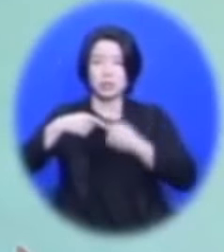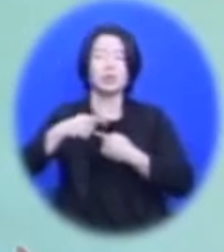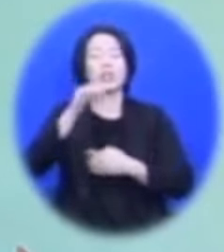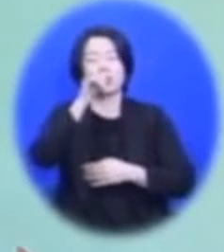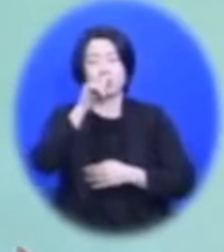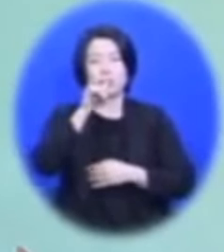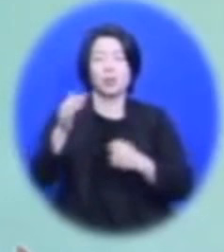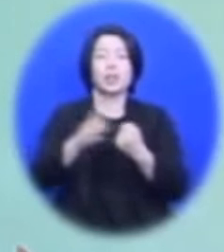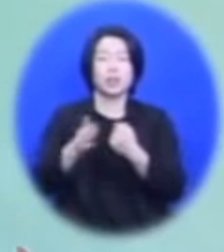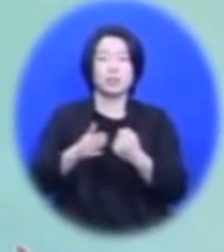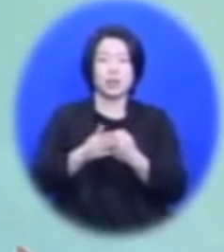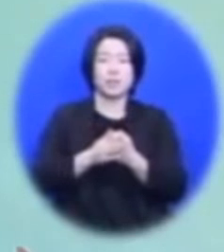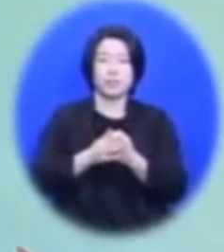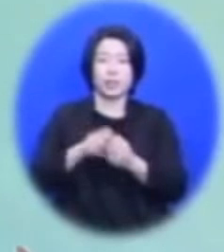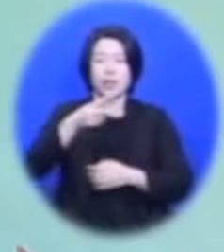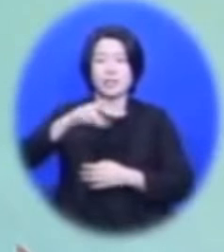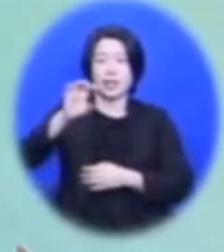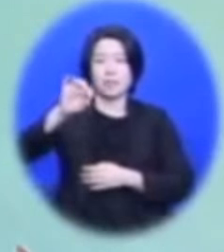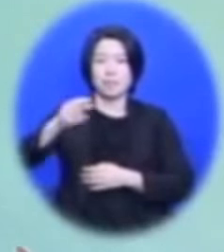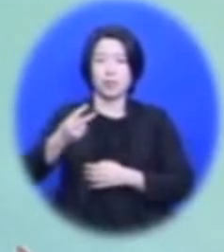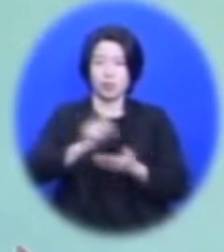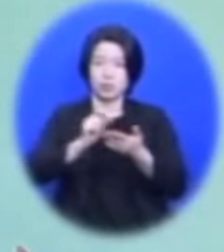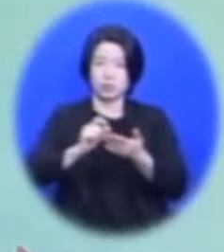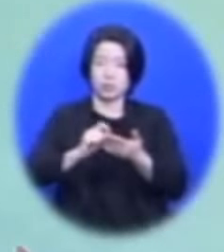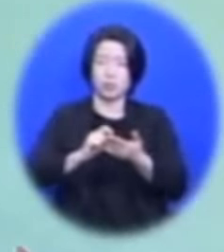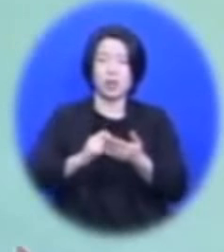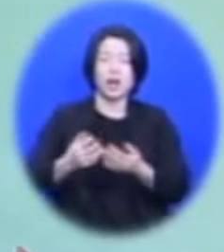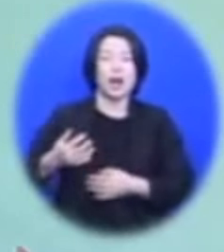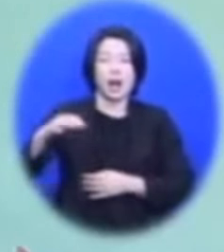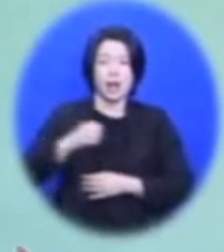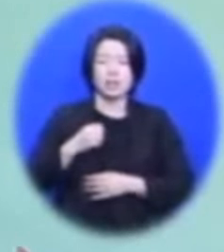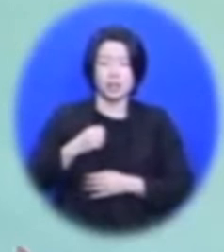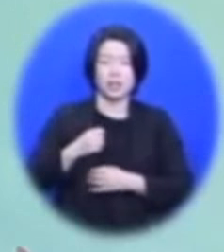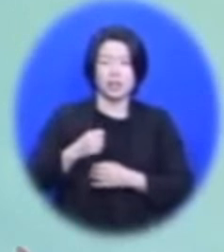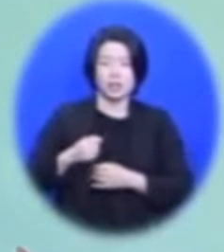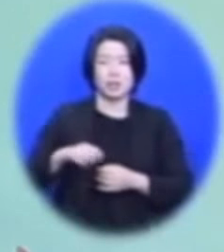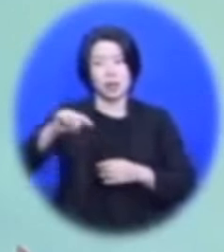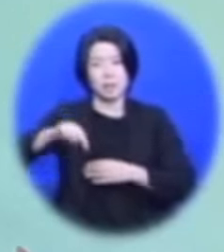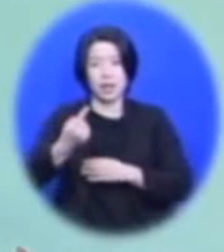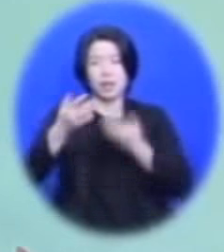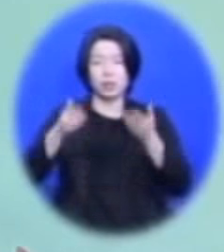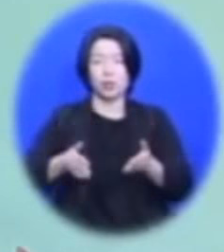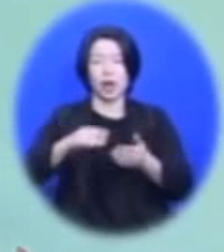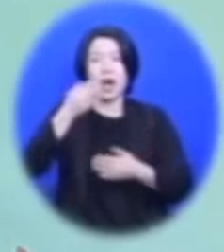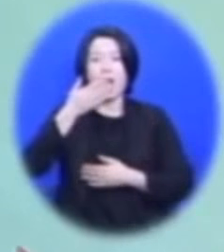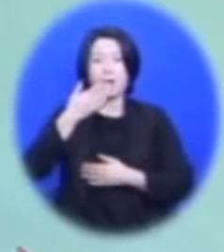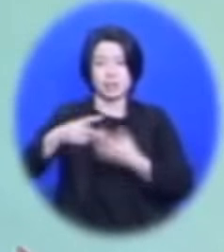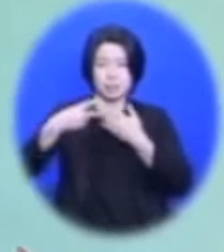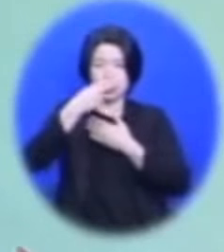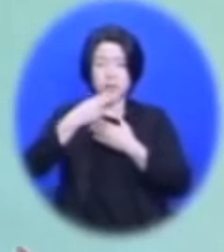그래서 사표를 내려고 사표 쓰고 그리고 100일 동안 아침 새벽 금식하면서